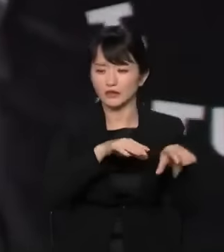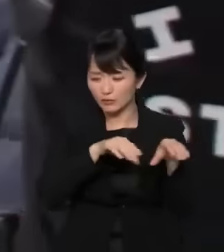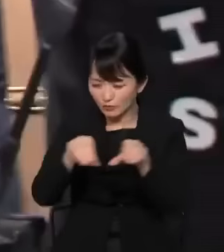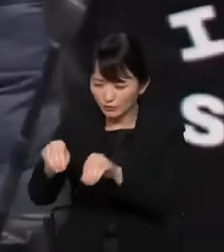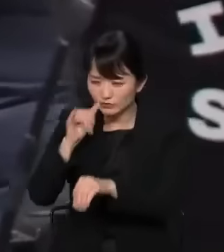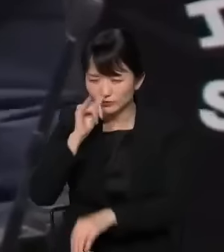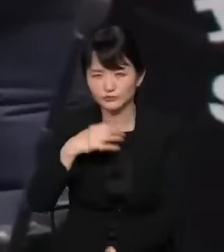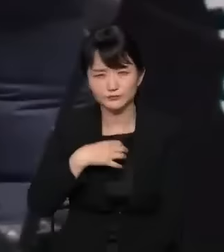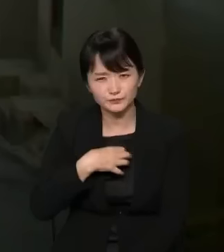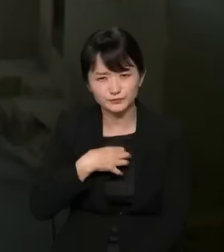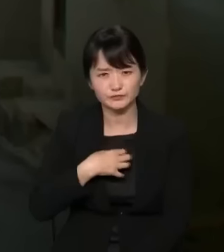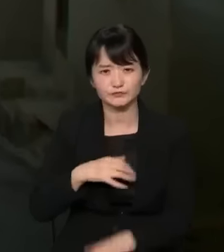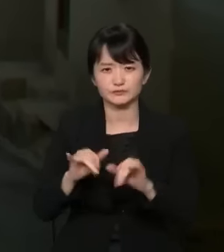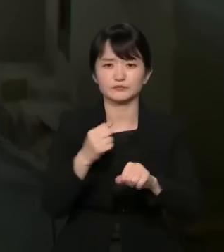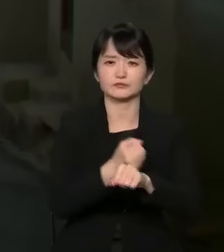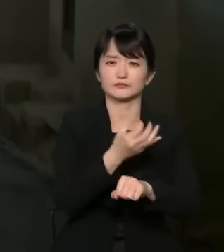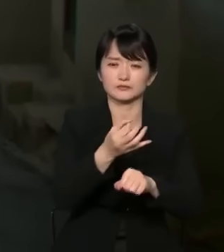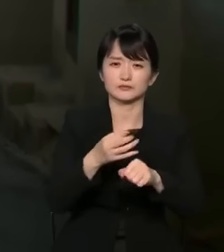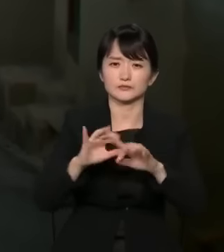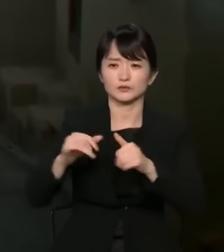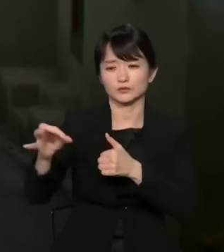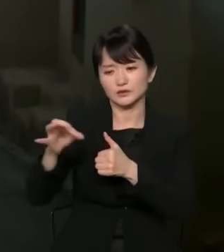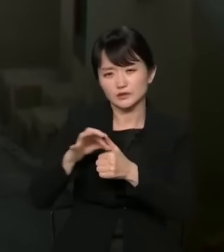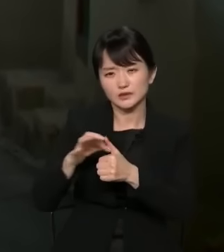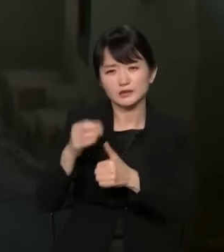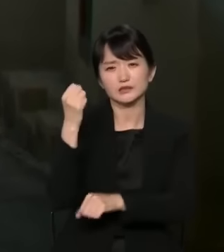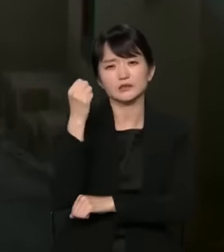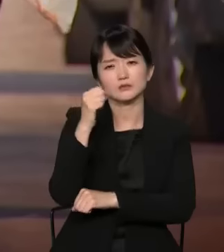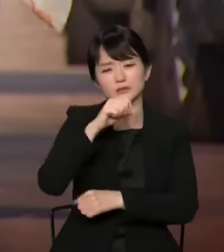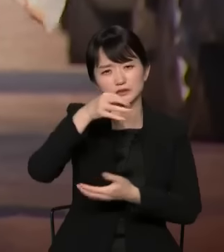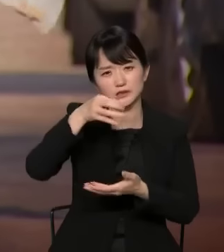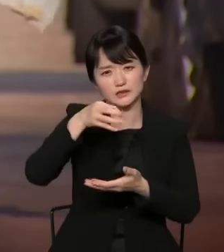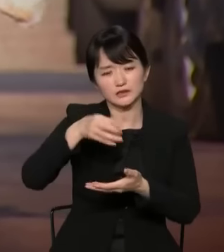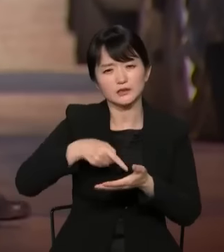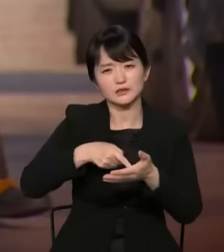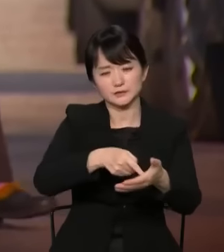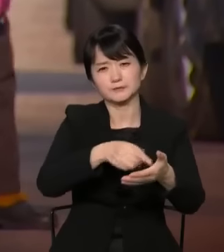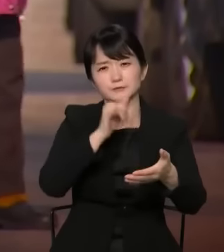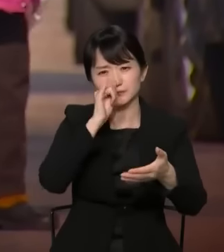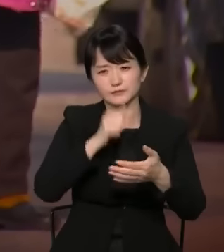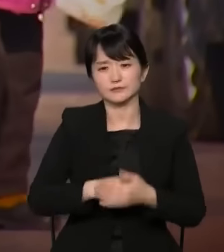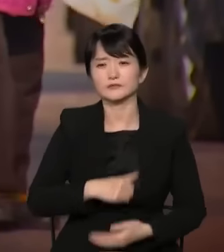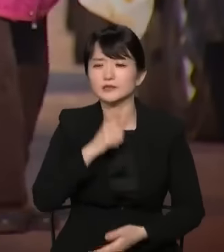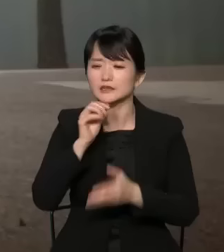있습니다. 인건비, 국민연금 등 기본적인 예산 집행만 가능해져